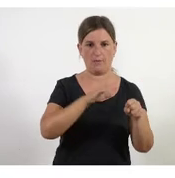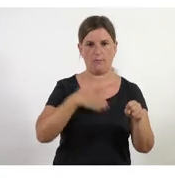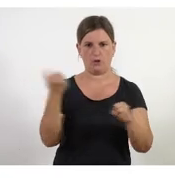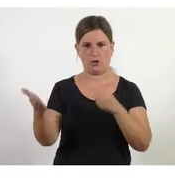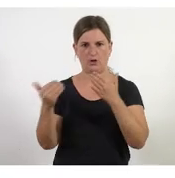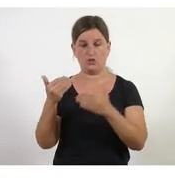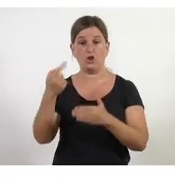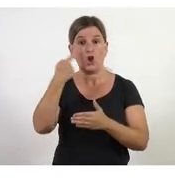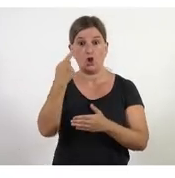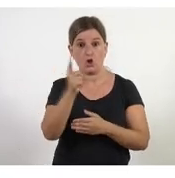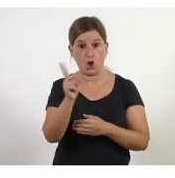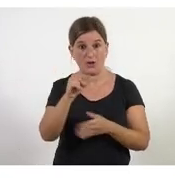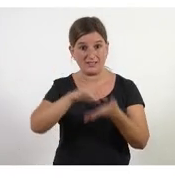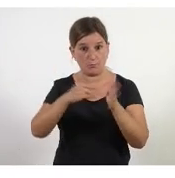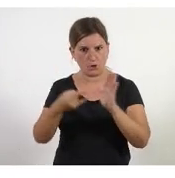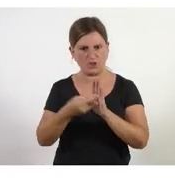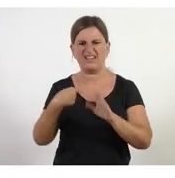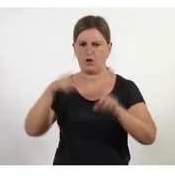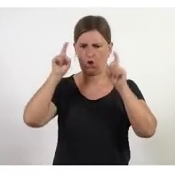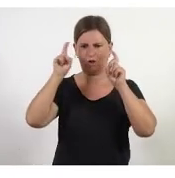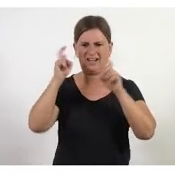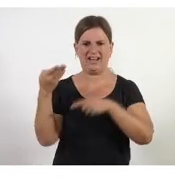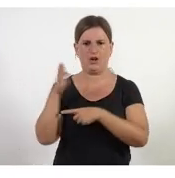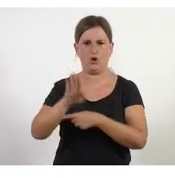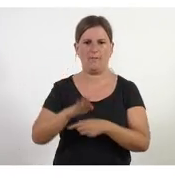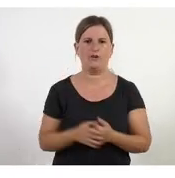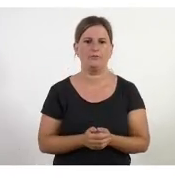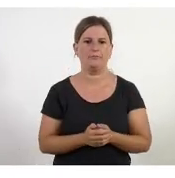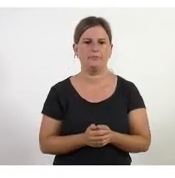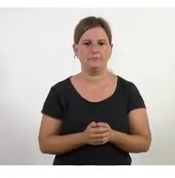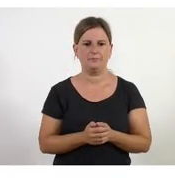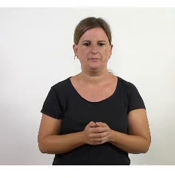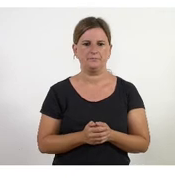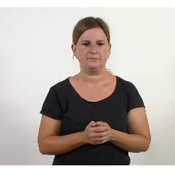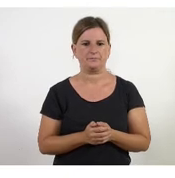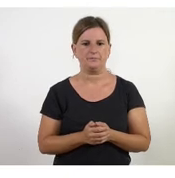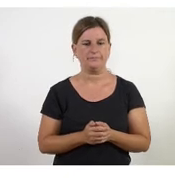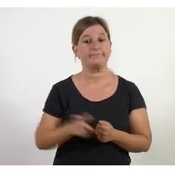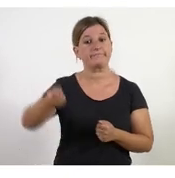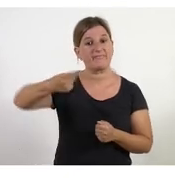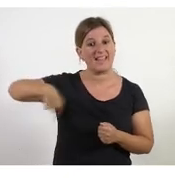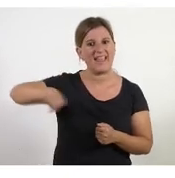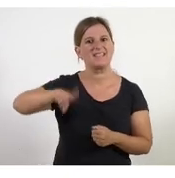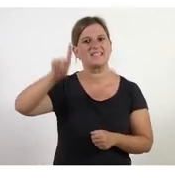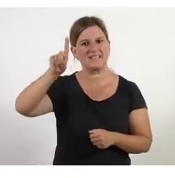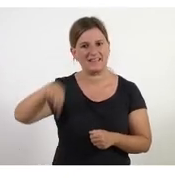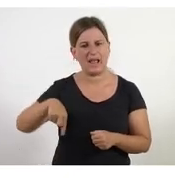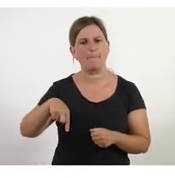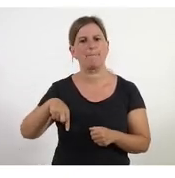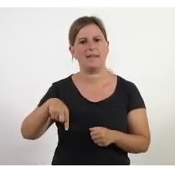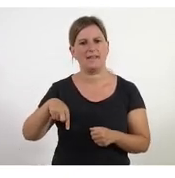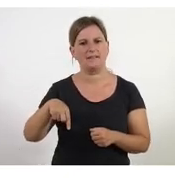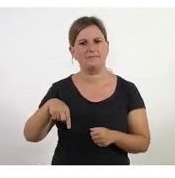no coneixeu el projecte, us el recomano. Ells també tenien un punt